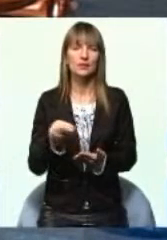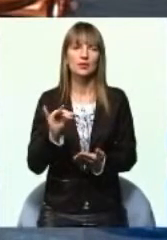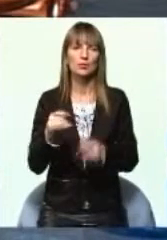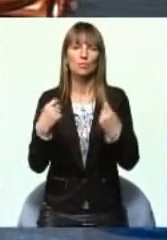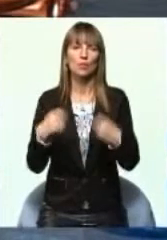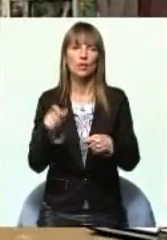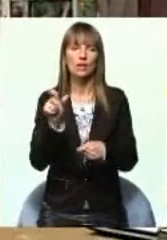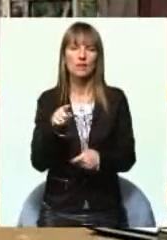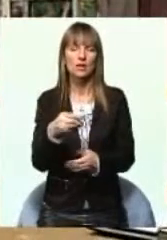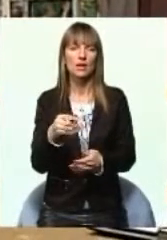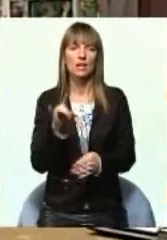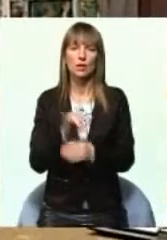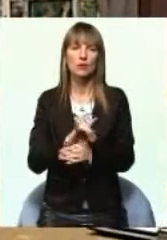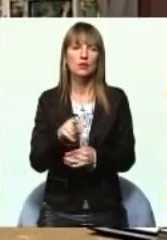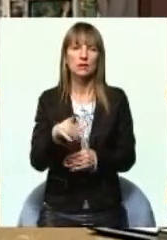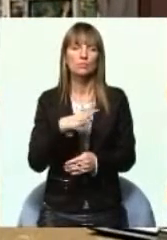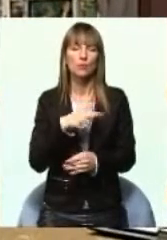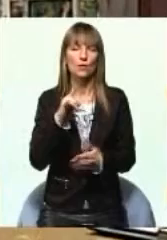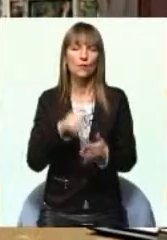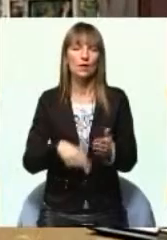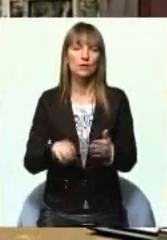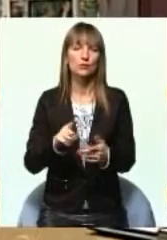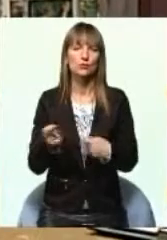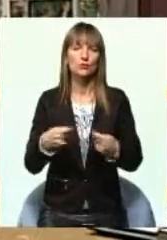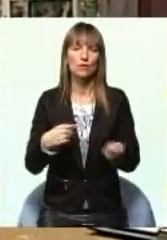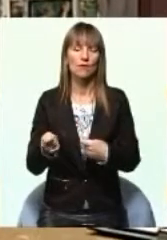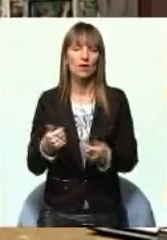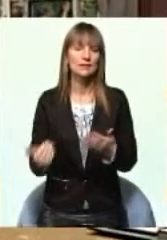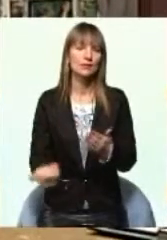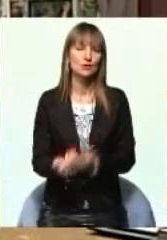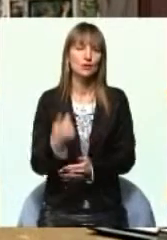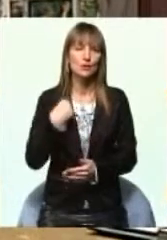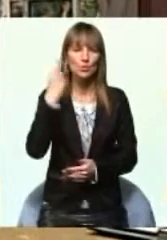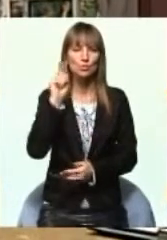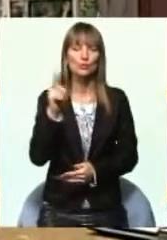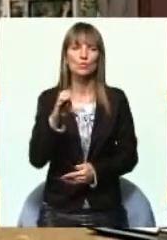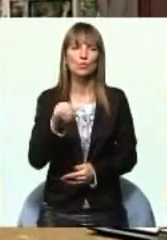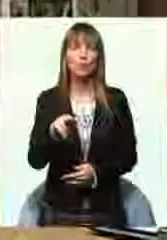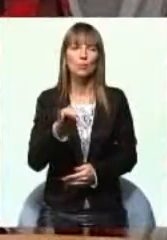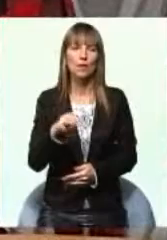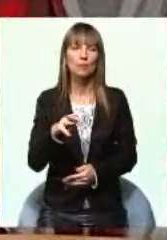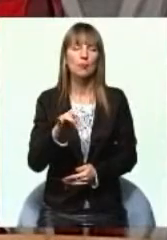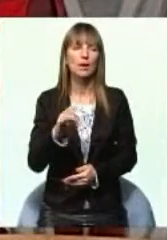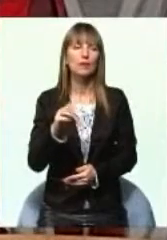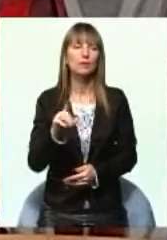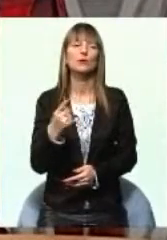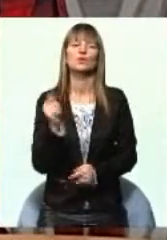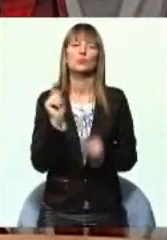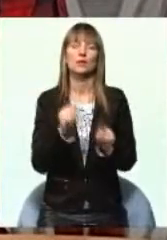продавець тебе не обдурив, і ти був впевнений, у що товар – це найсвіжіший? Я думаю, в супермаркетах. А чому саме